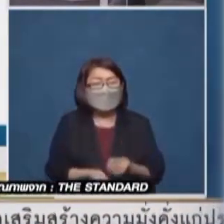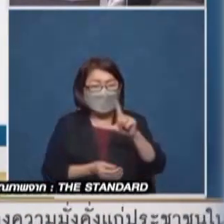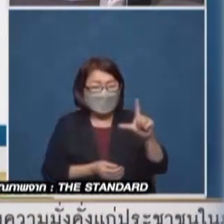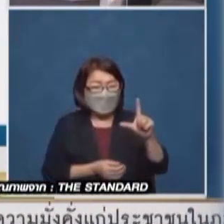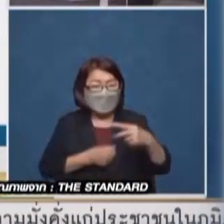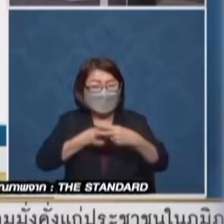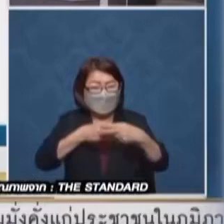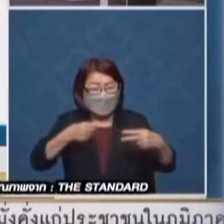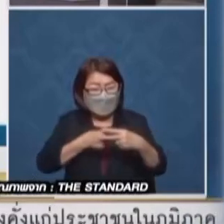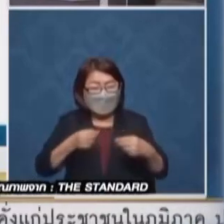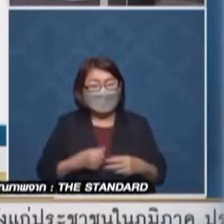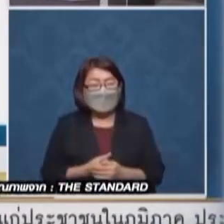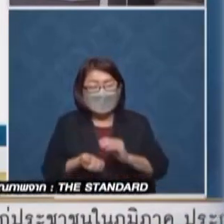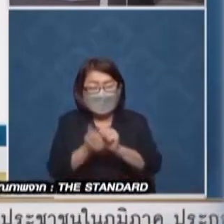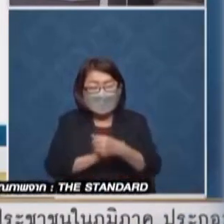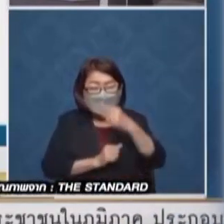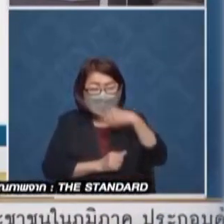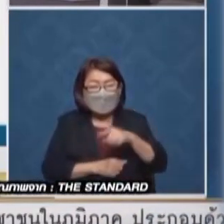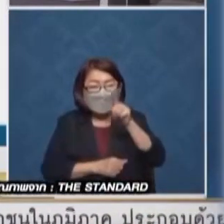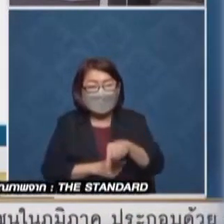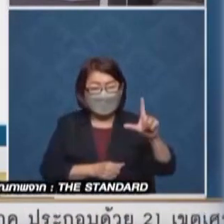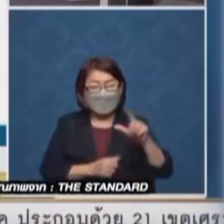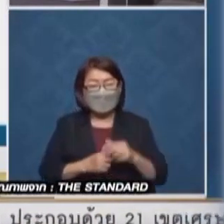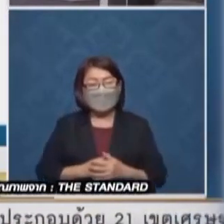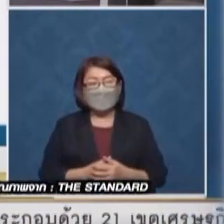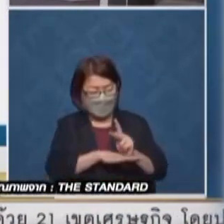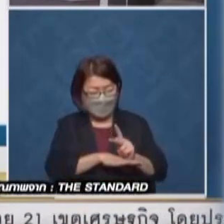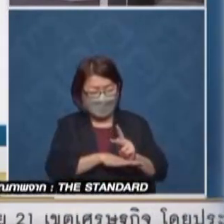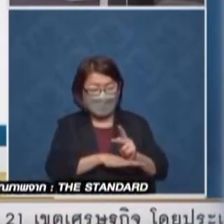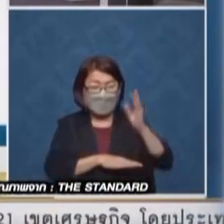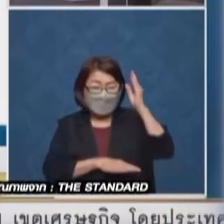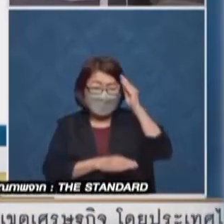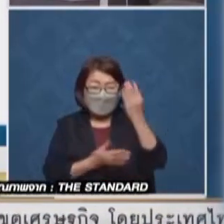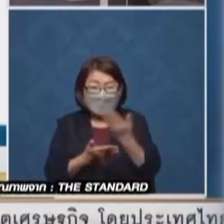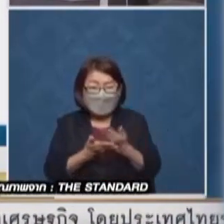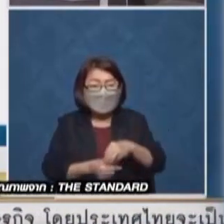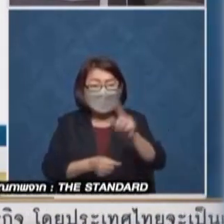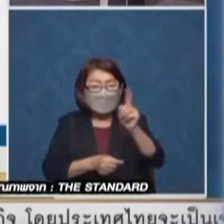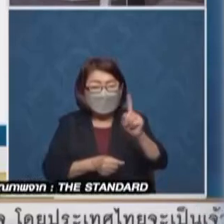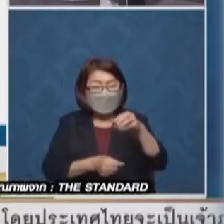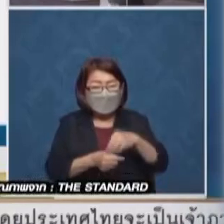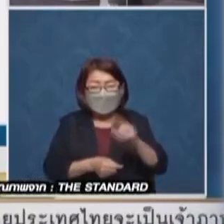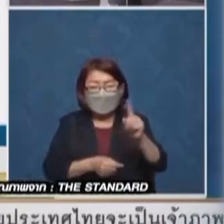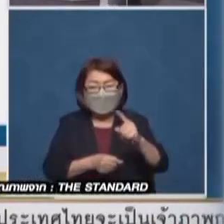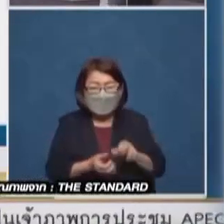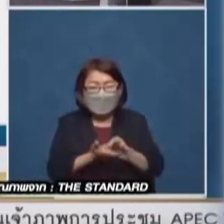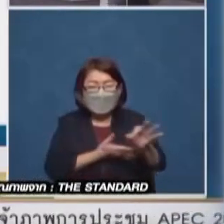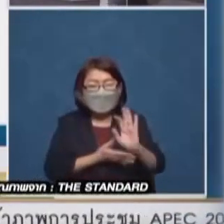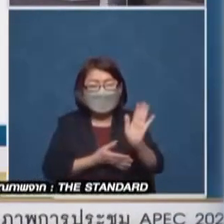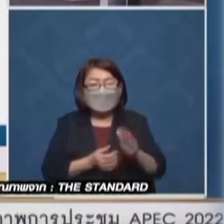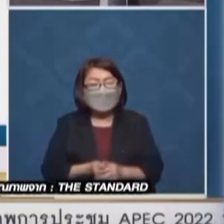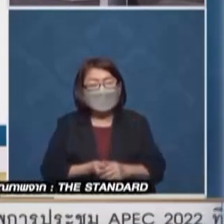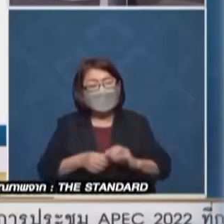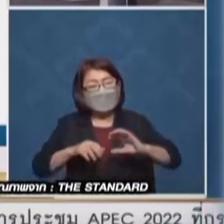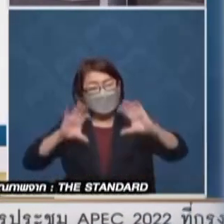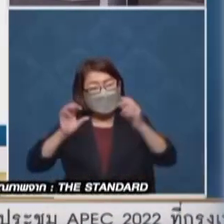5เหรียญคูณ30กว่าคือ150 150คร ับ150ครั้งที่3ลงไปอีก